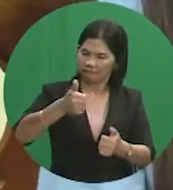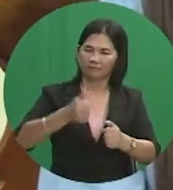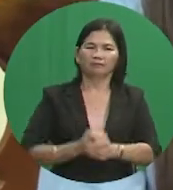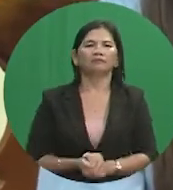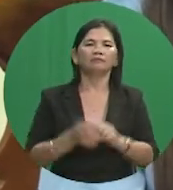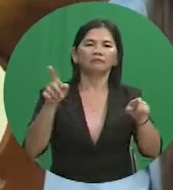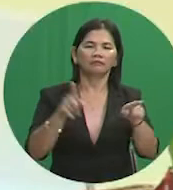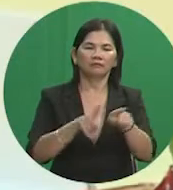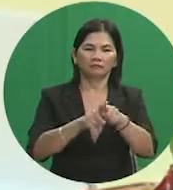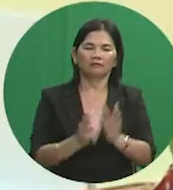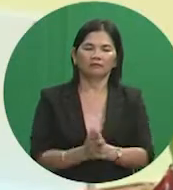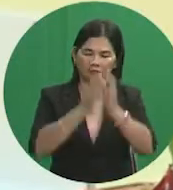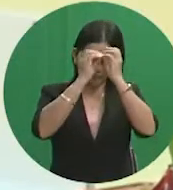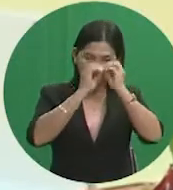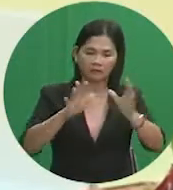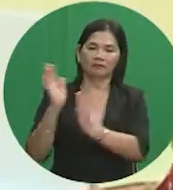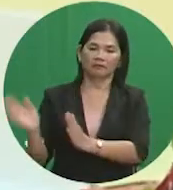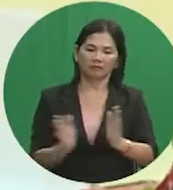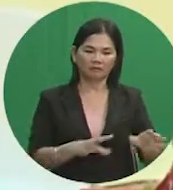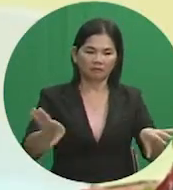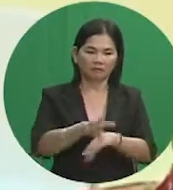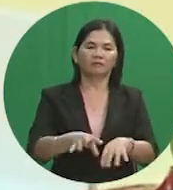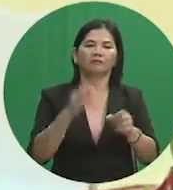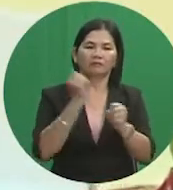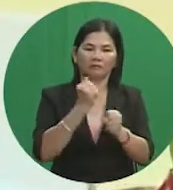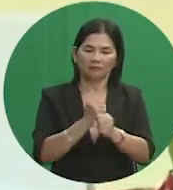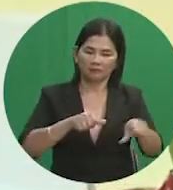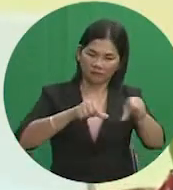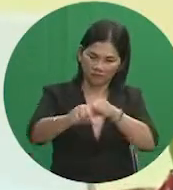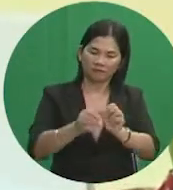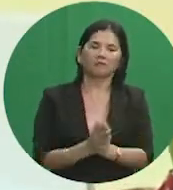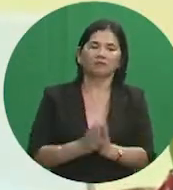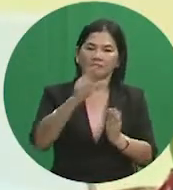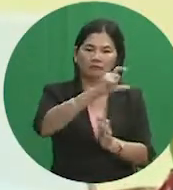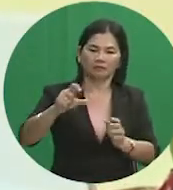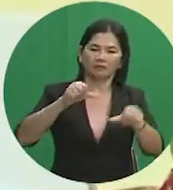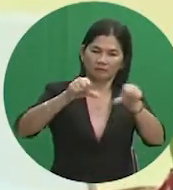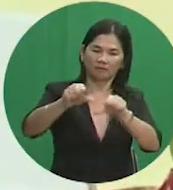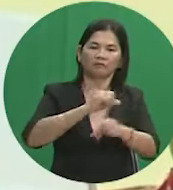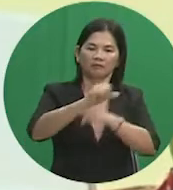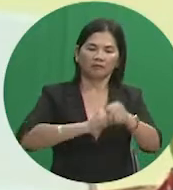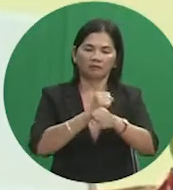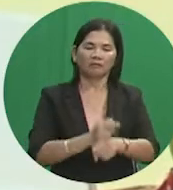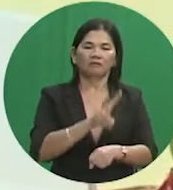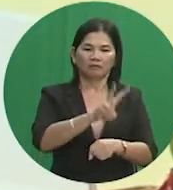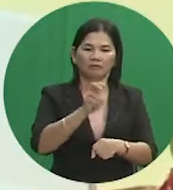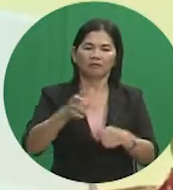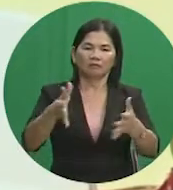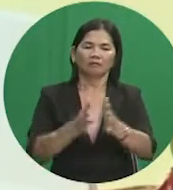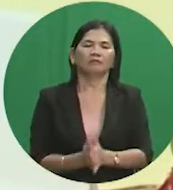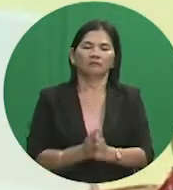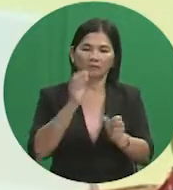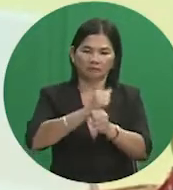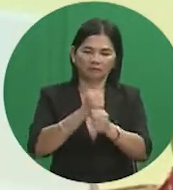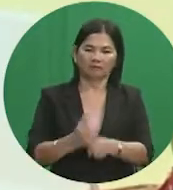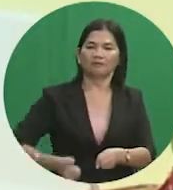ជាមួយគ្នានេះដែរក៏បានលើកពីផែនការសកម្មភាពការងារដែលត្រូវបន្តធ្វើសម្រាប់សប្តាហ៍បន្តទៀតឆ្នាំ2022ដើម្បីឲ្យបាន